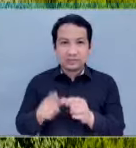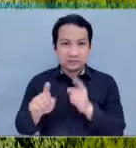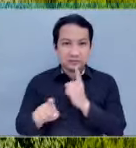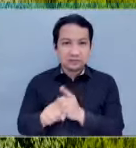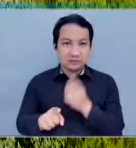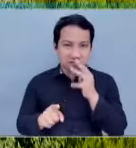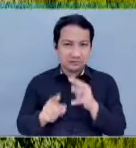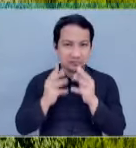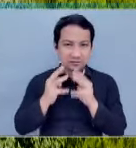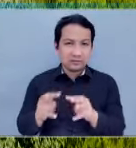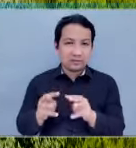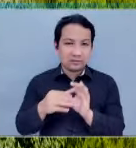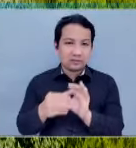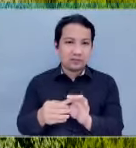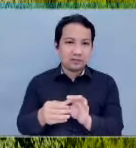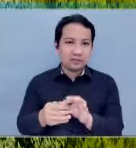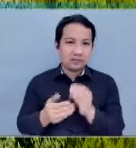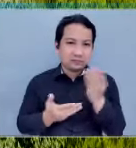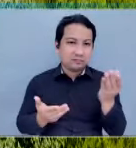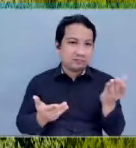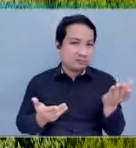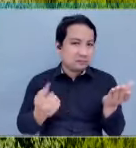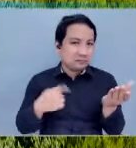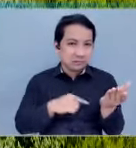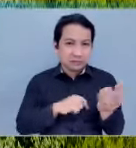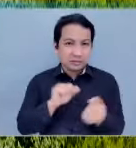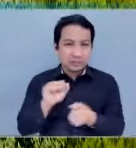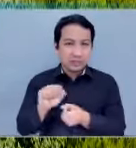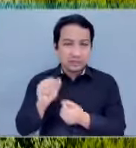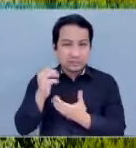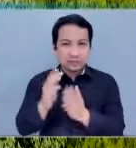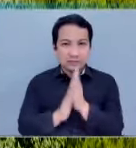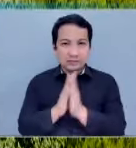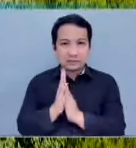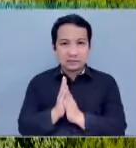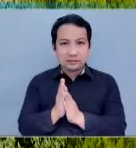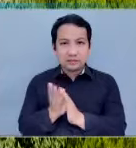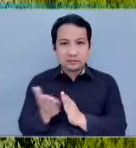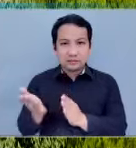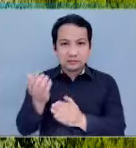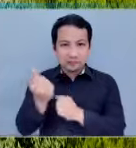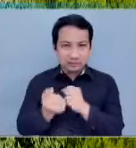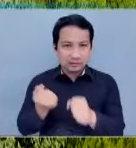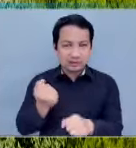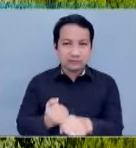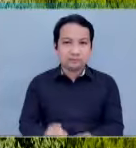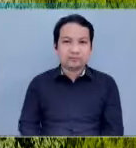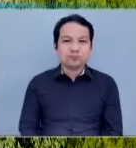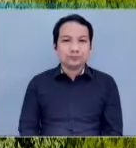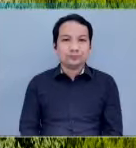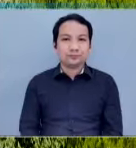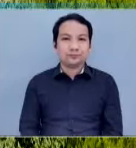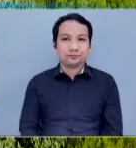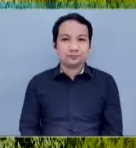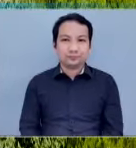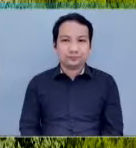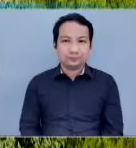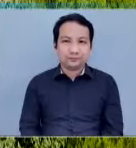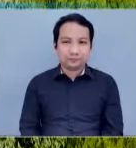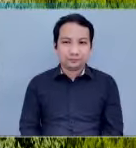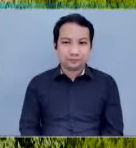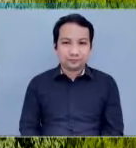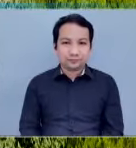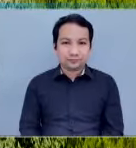You know, pinaghirapan namin to. And yeah, I'm excited for everybody to see it. Pero binrel ka. Ha? Binrel ka.